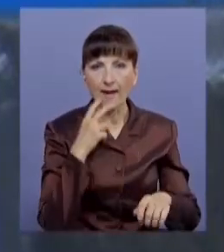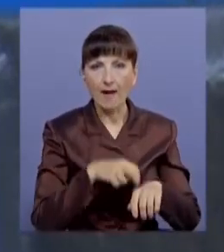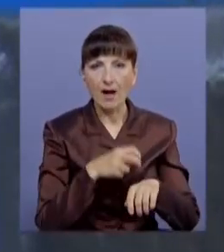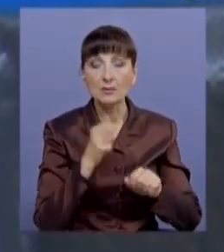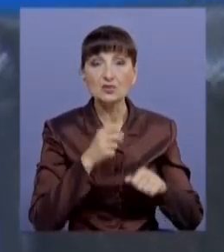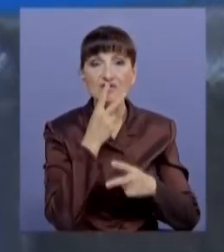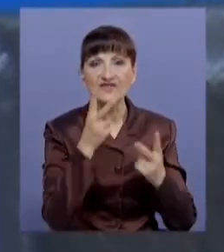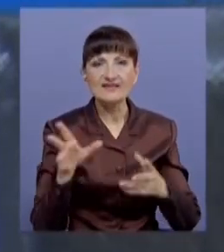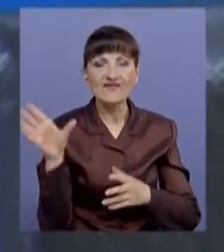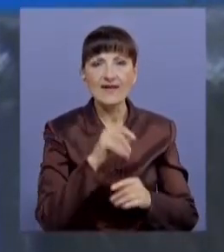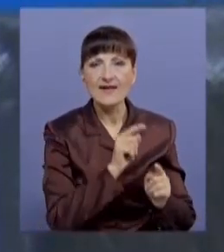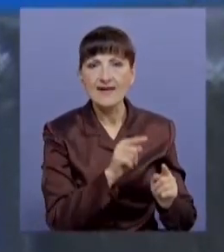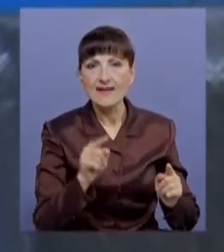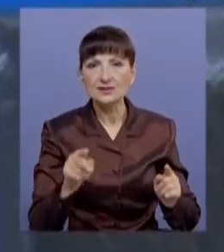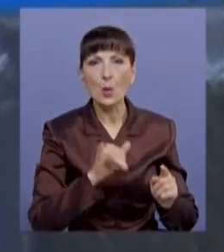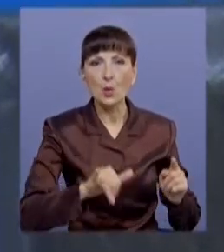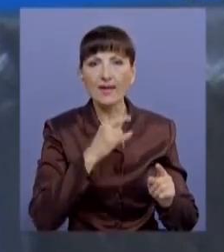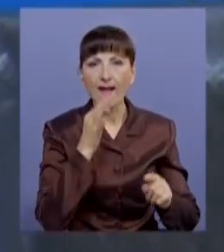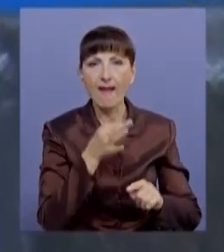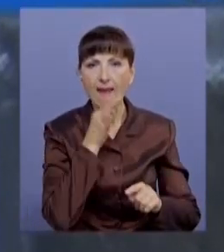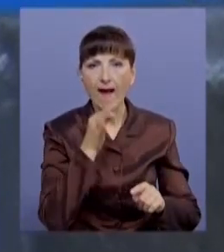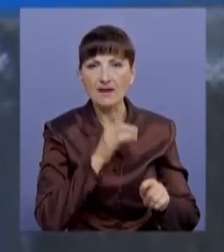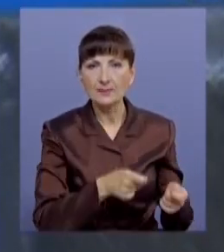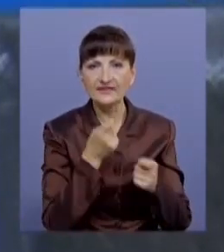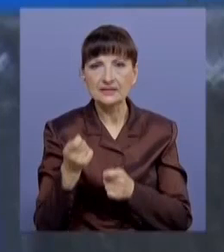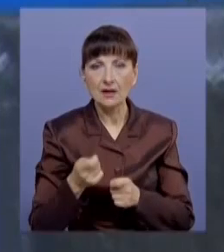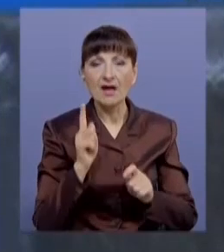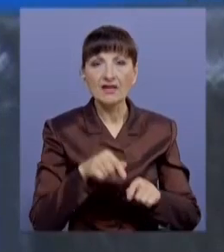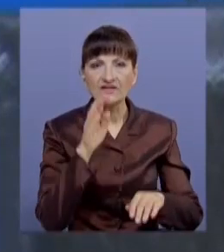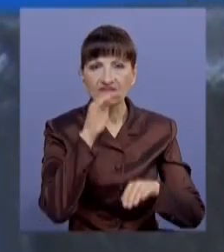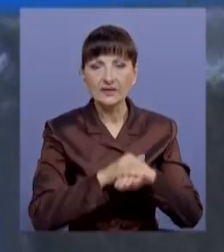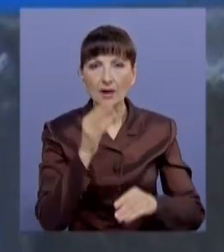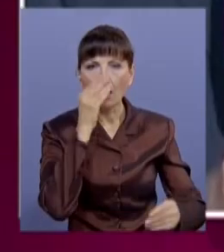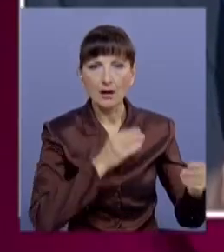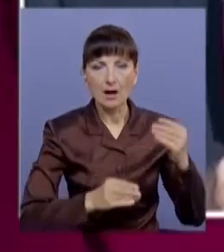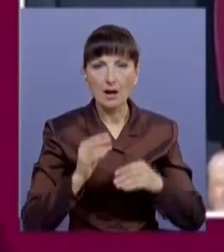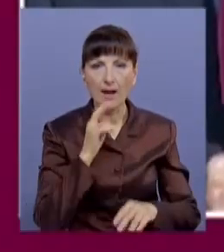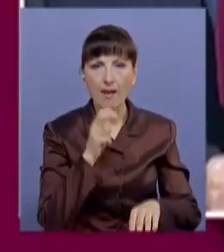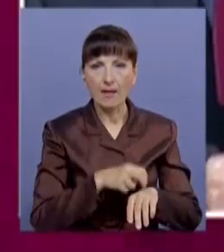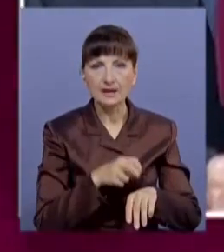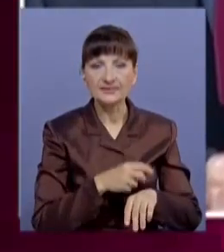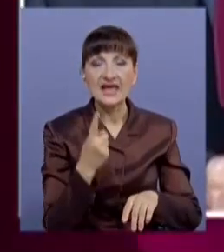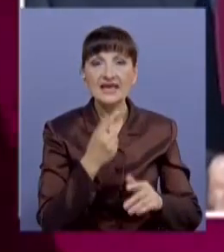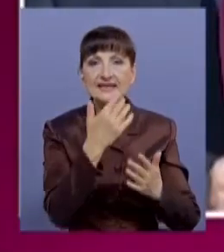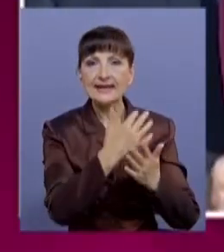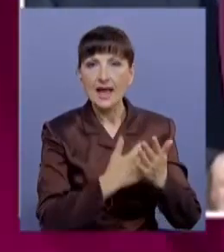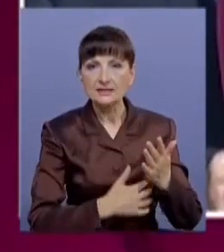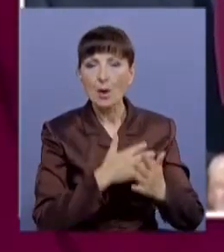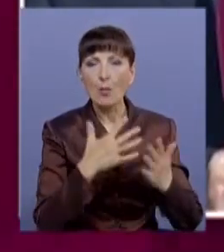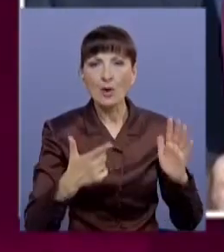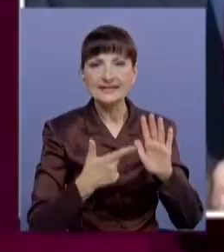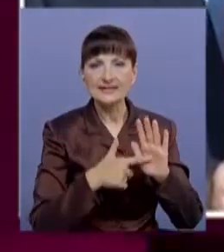сможем видеть весь процесс поставки медикаментов в том числе выявлять контрафактные препараты в едином реестре числятся более